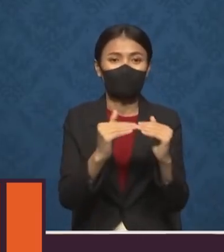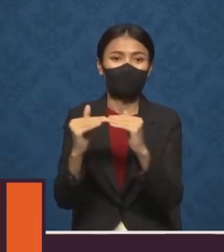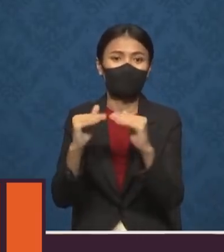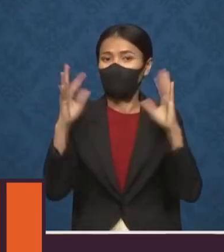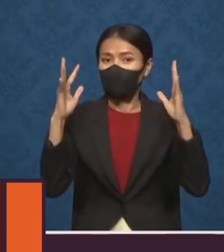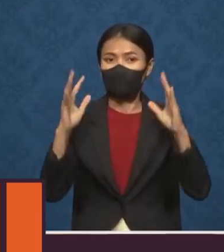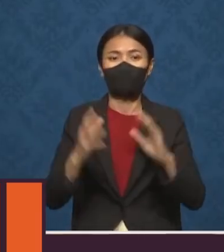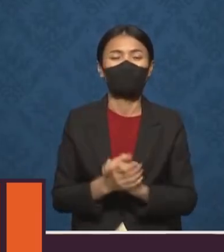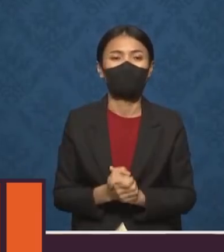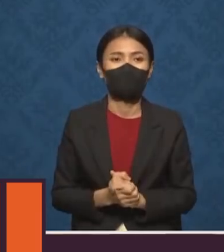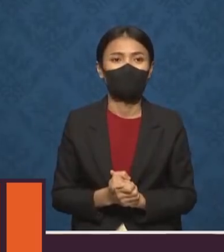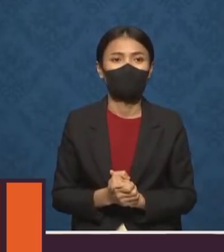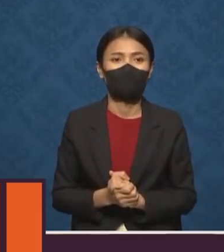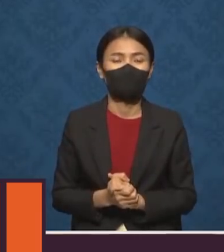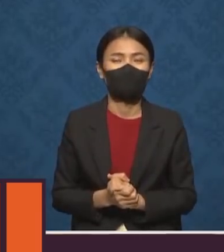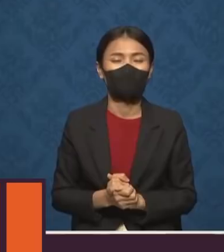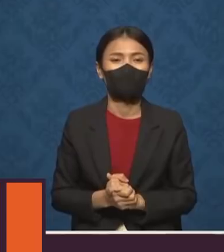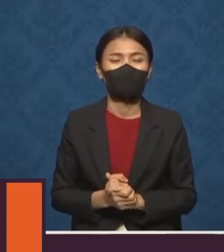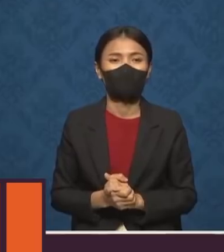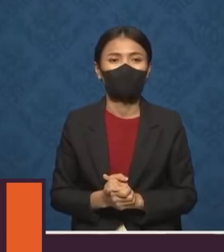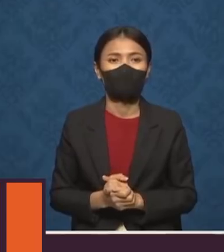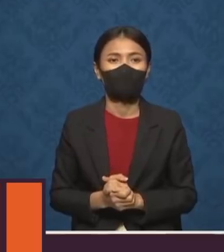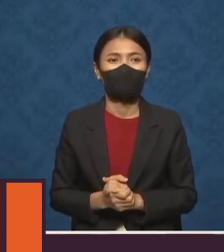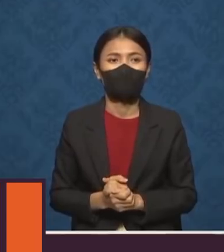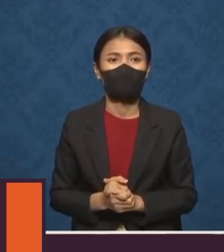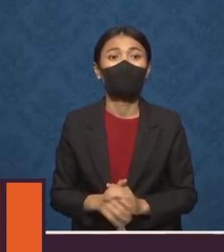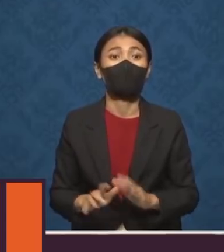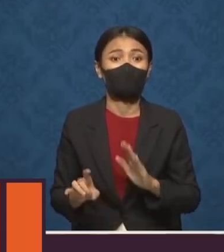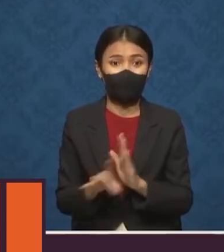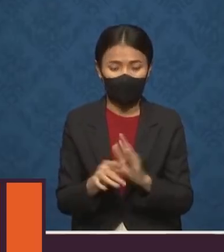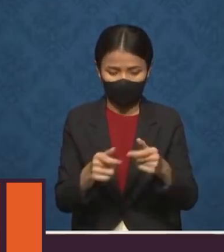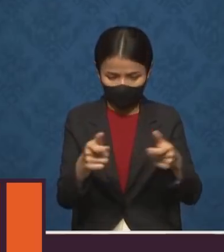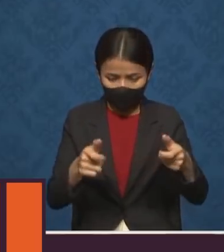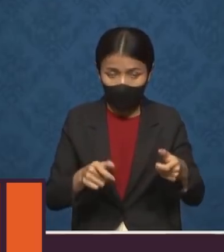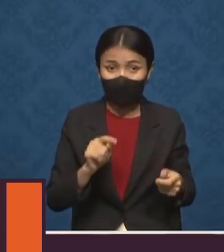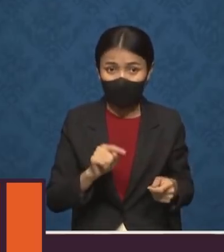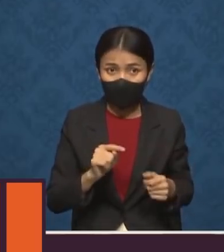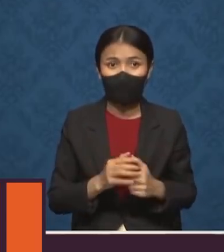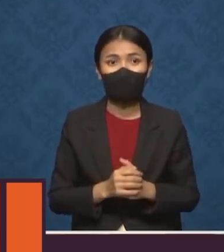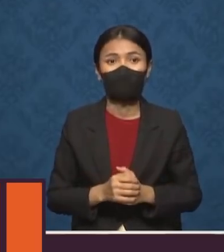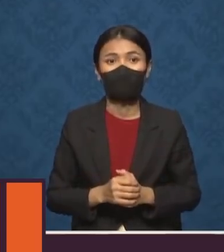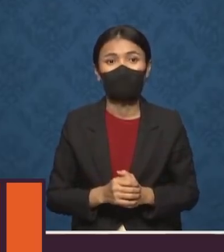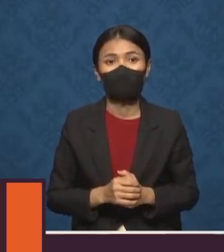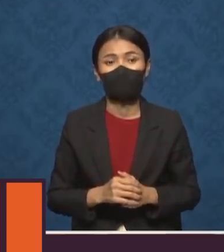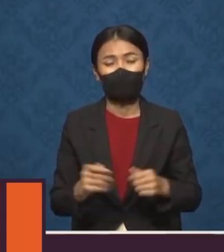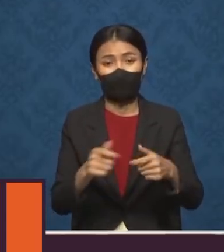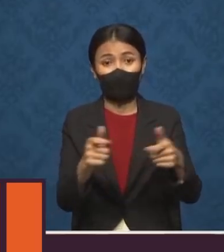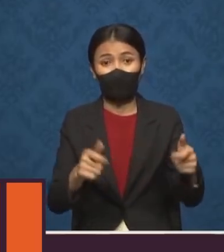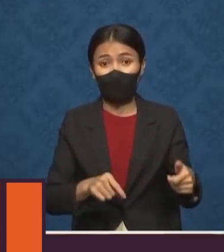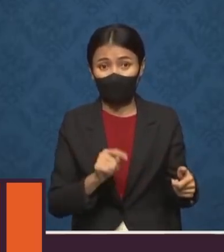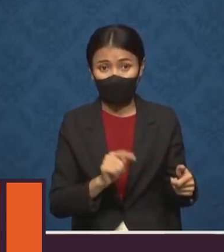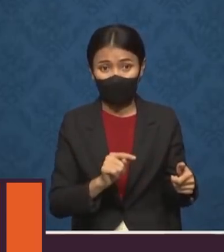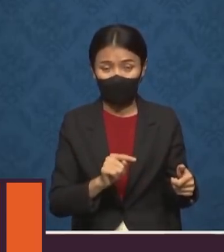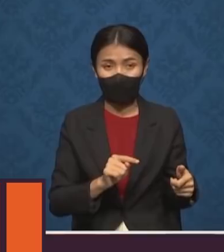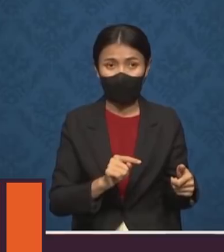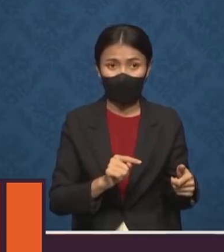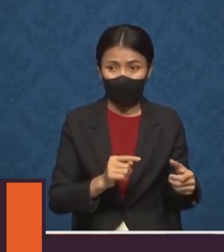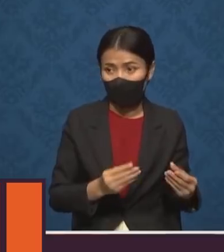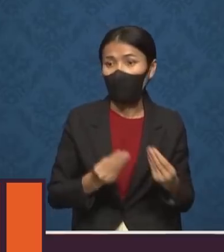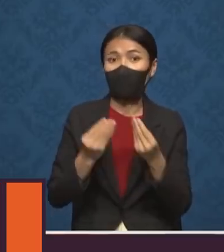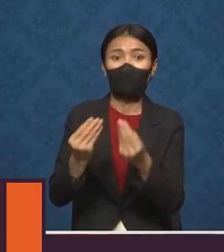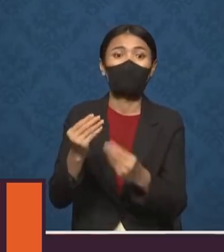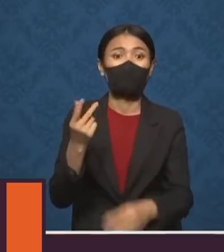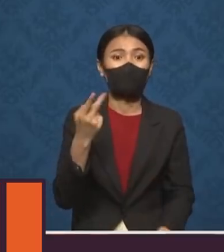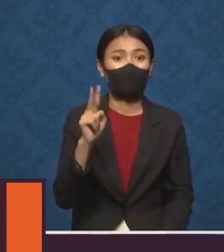อ่ะและสุดท้ายค่ะท่านประธานในรายงานฉบับนี้นะคะเป็นรายงานฉบับสมบูรณ์ที่จะส่งถึงคณะรัฐมนตรี